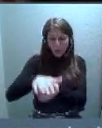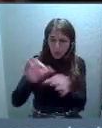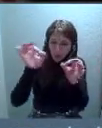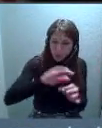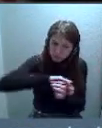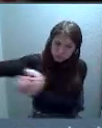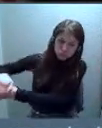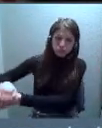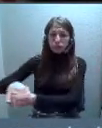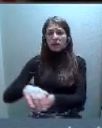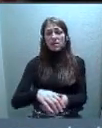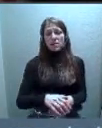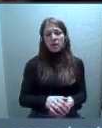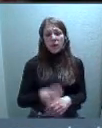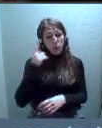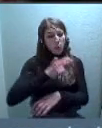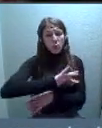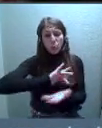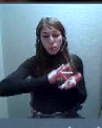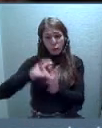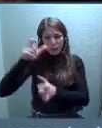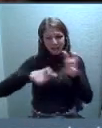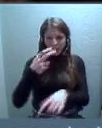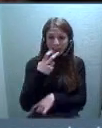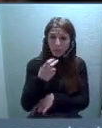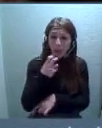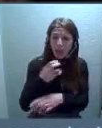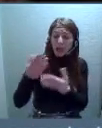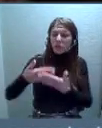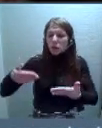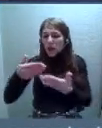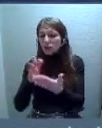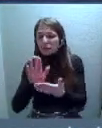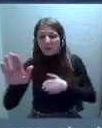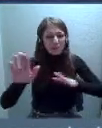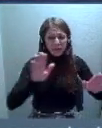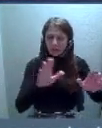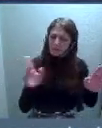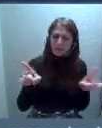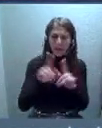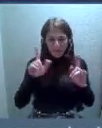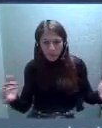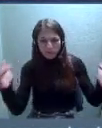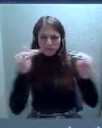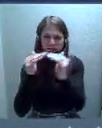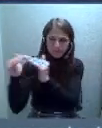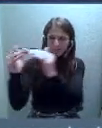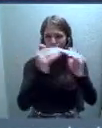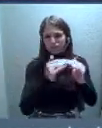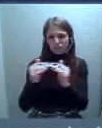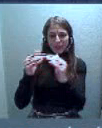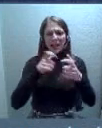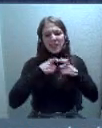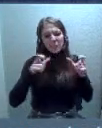accessibilité à tout ce qui est offert par la société. On travaille avec les personnes handicapées, on travaille avec toutes les